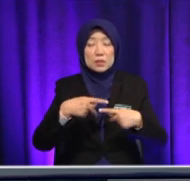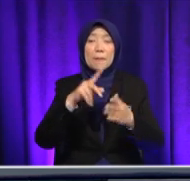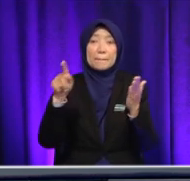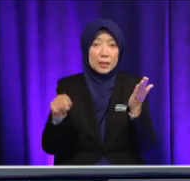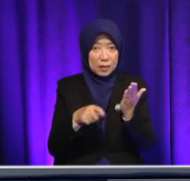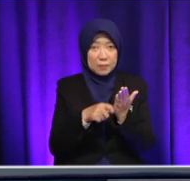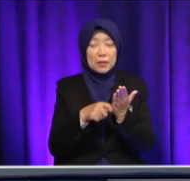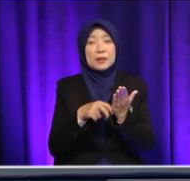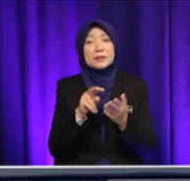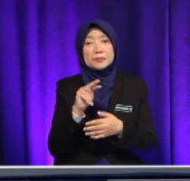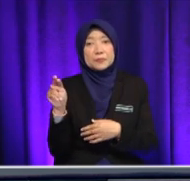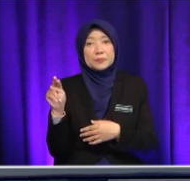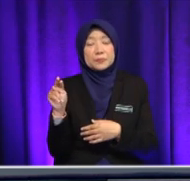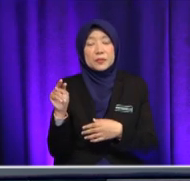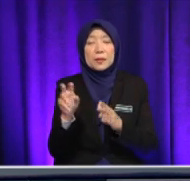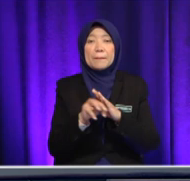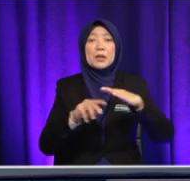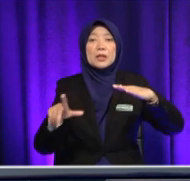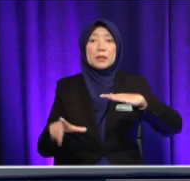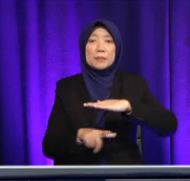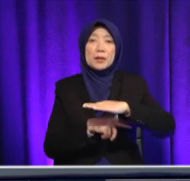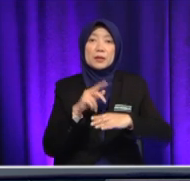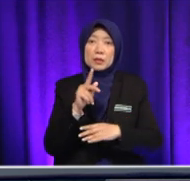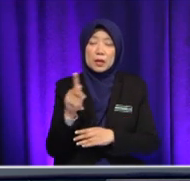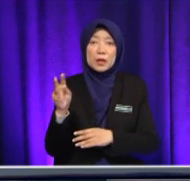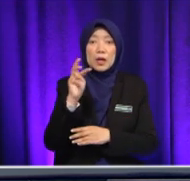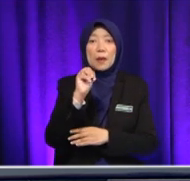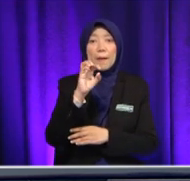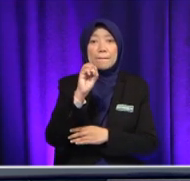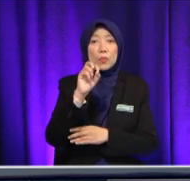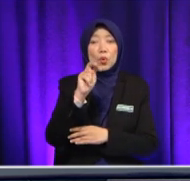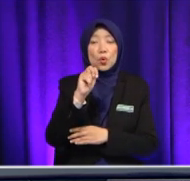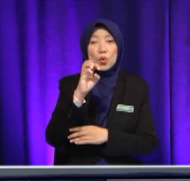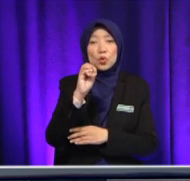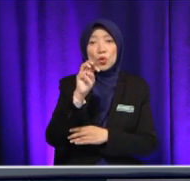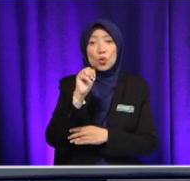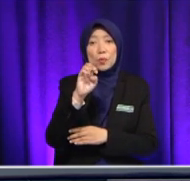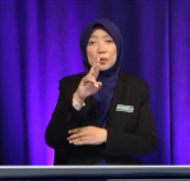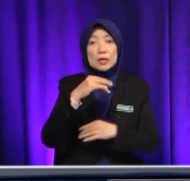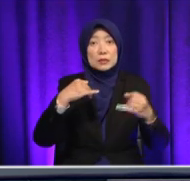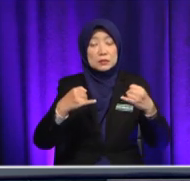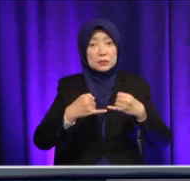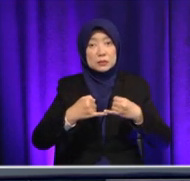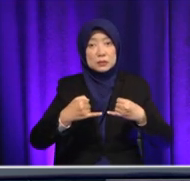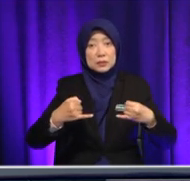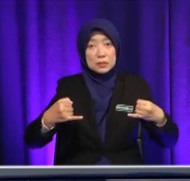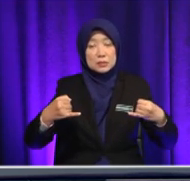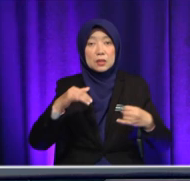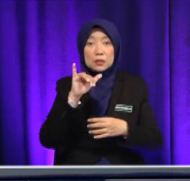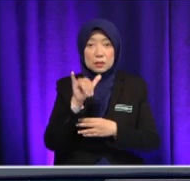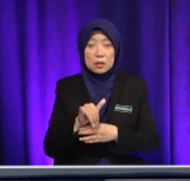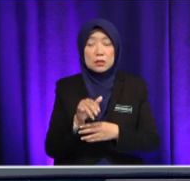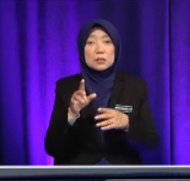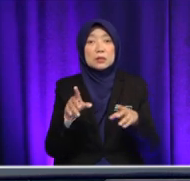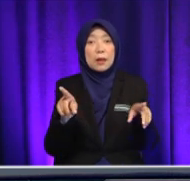penambahan. Dia melibatkan monomer jenis yang sama. Okey. Dengan pemecahan ikatan